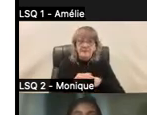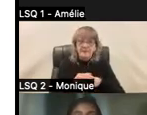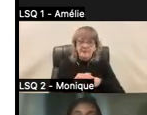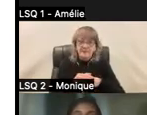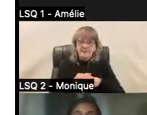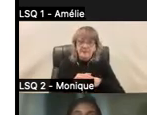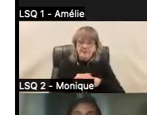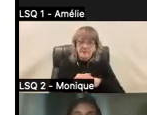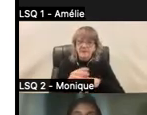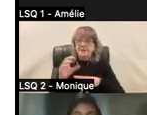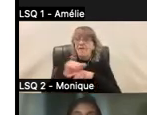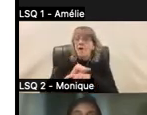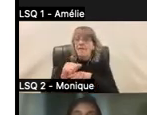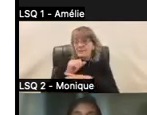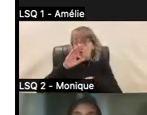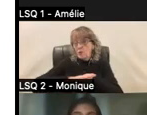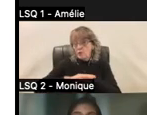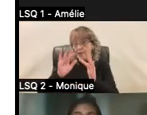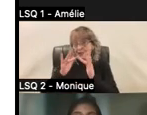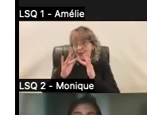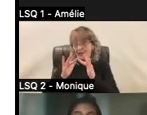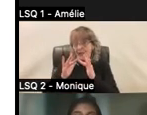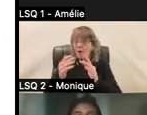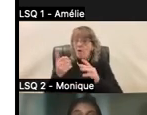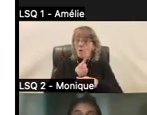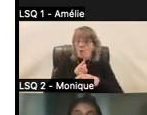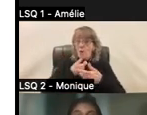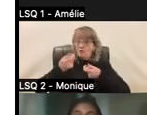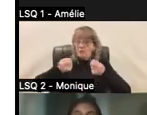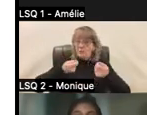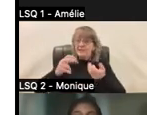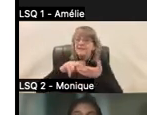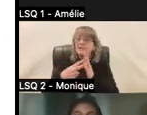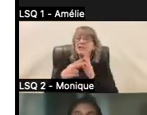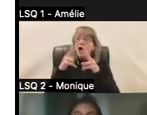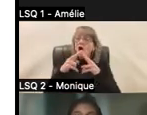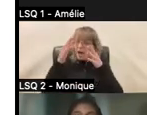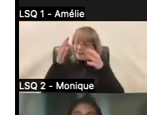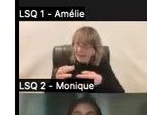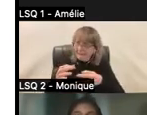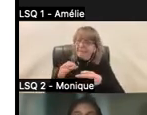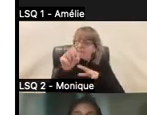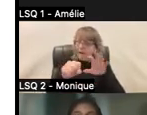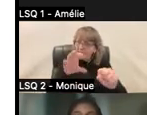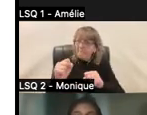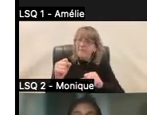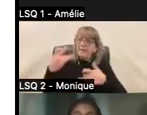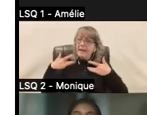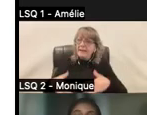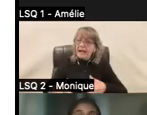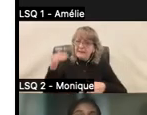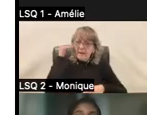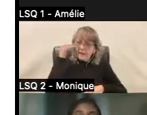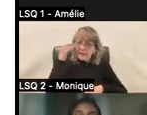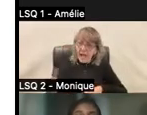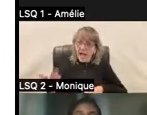de formation en ligne autodirigé qui s'appelle Reconnaître la détresse mentale, guide d'utilisation